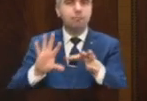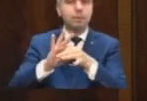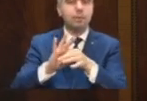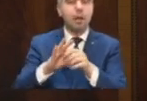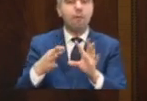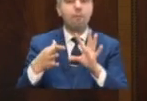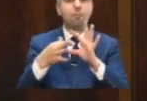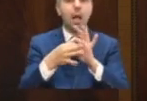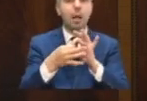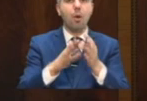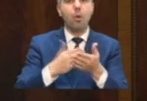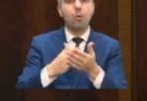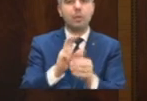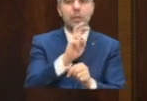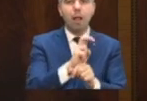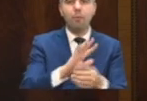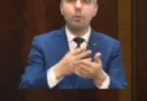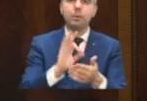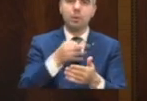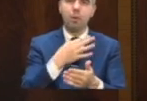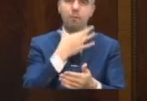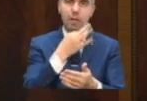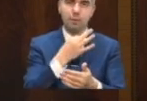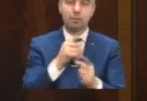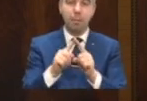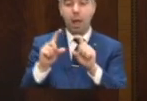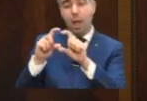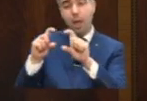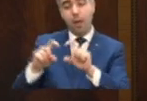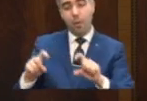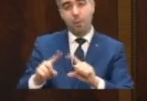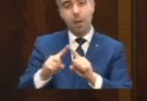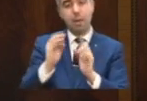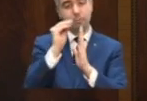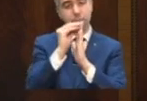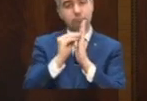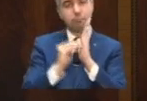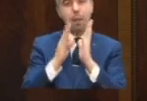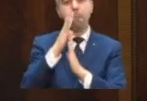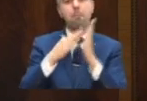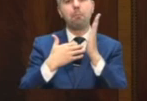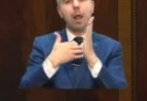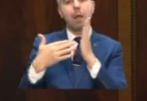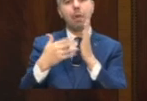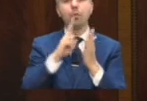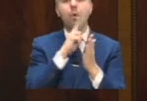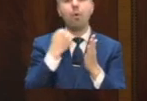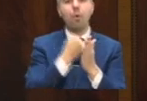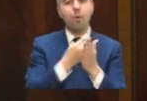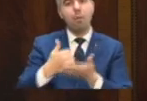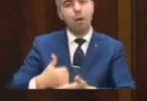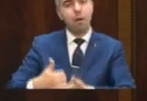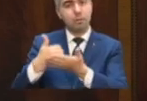الرساميل. هي السيد الوزير بعض العناوين لإجراءات تضمنها البرنامج الحكومي قصد النهوض بهذا القطاع الحيوي